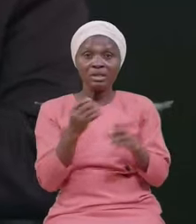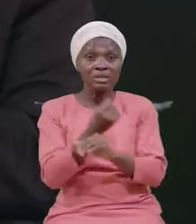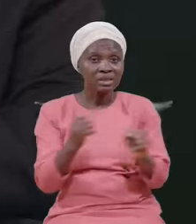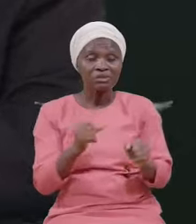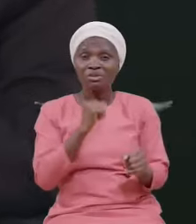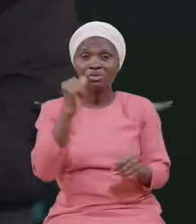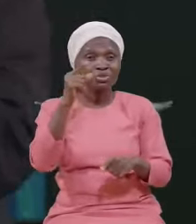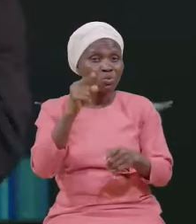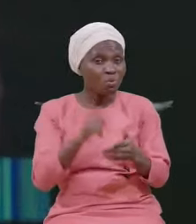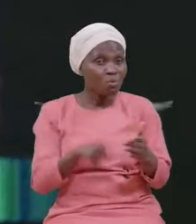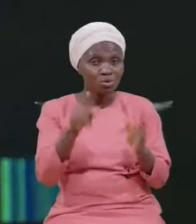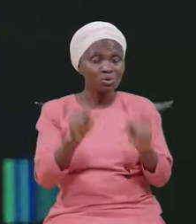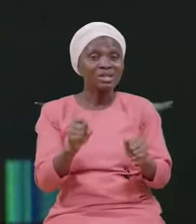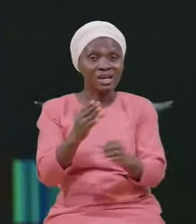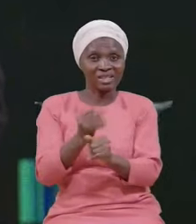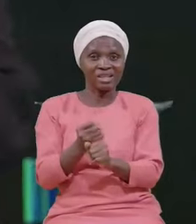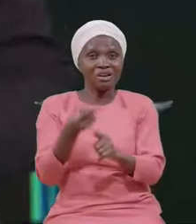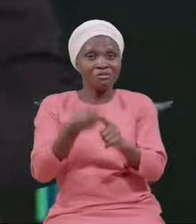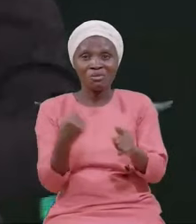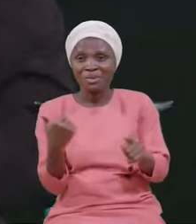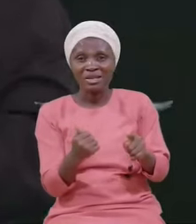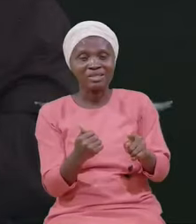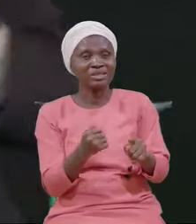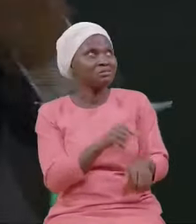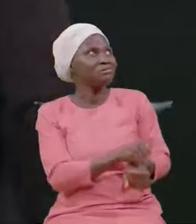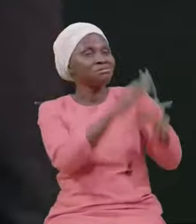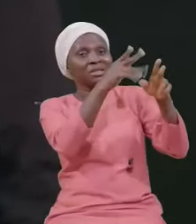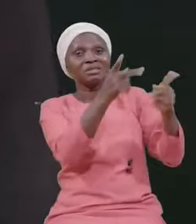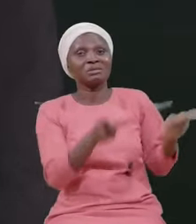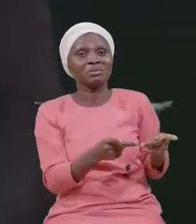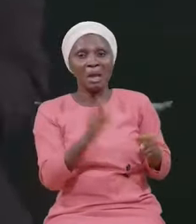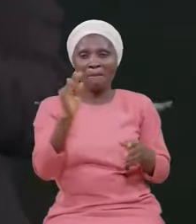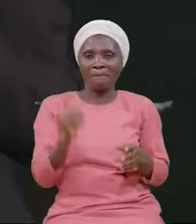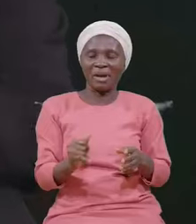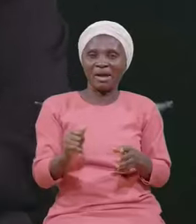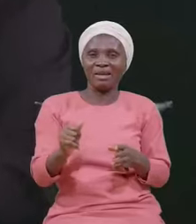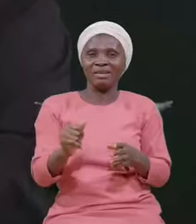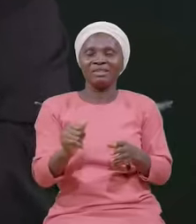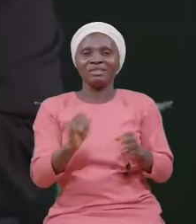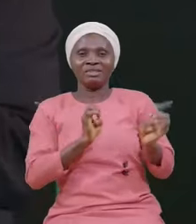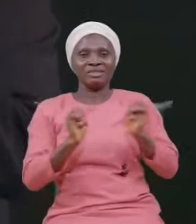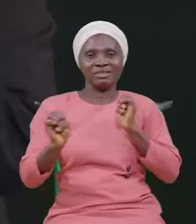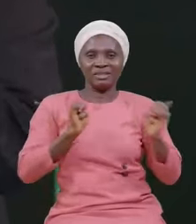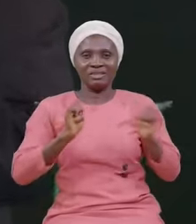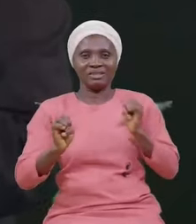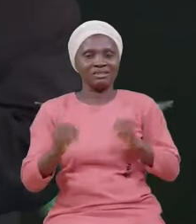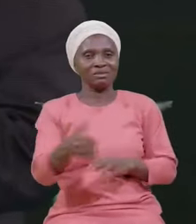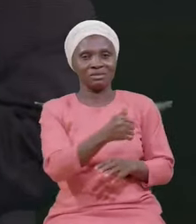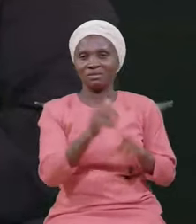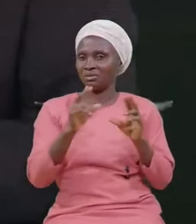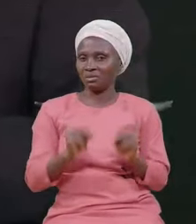obtenir sur une montagne, par l'exercice de soi. C'est le don de